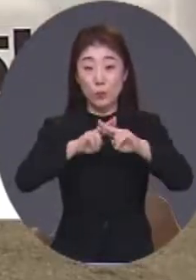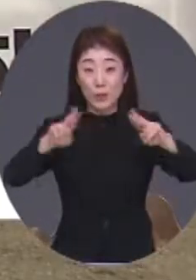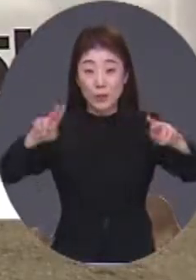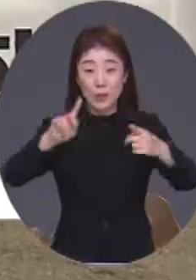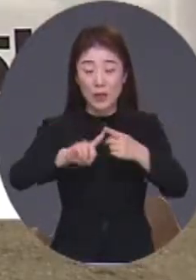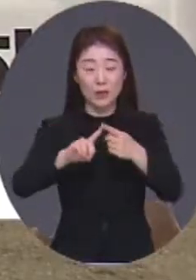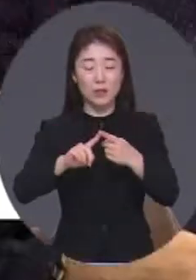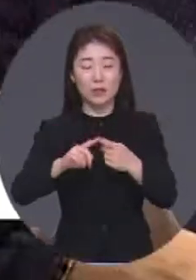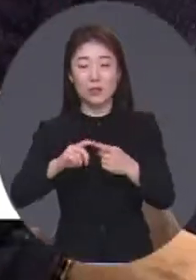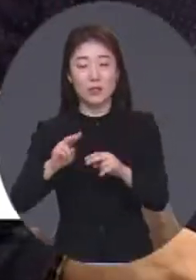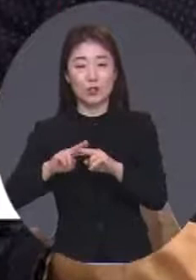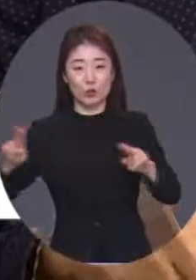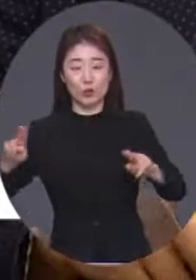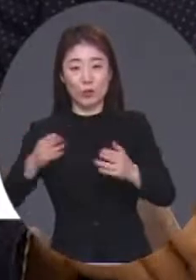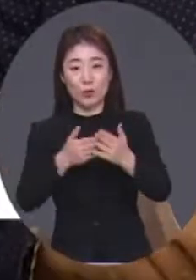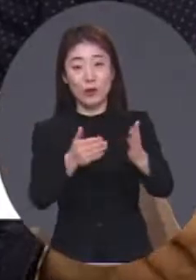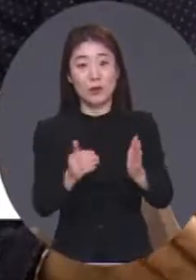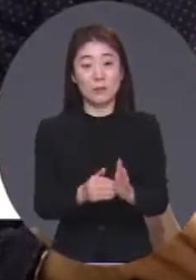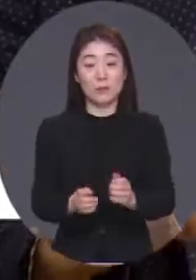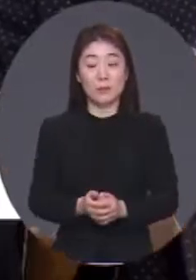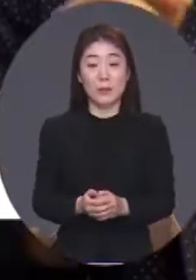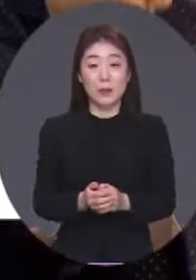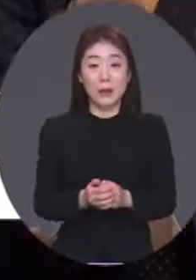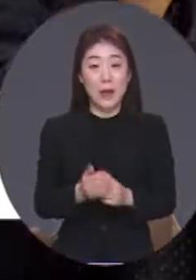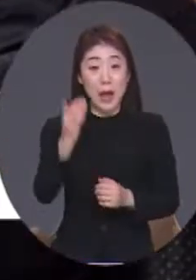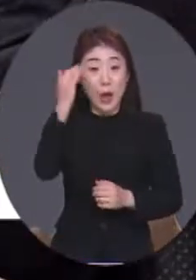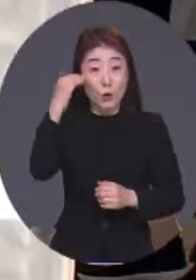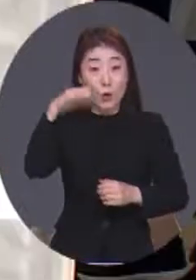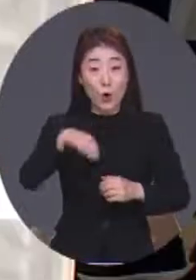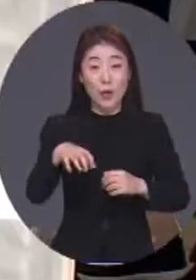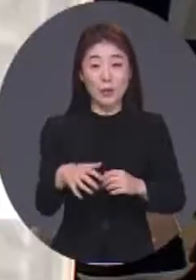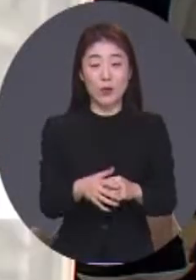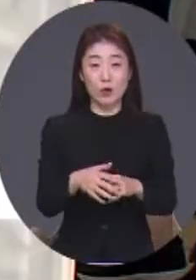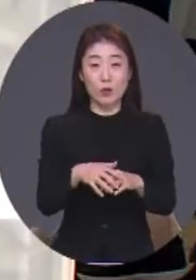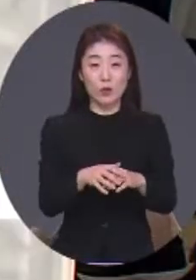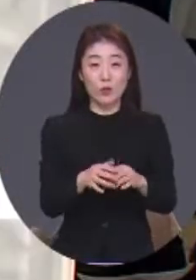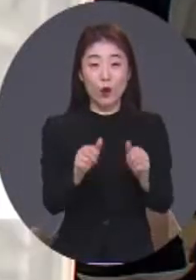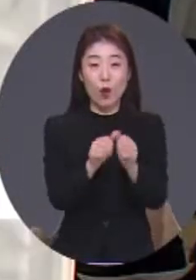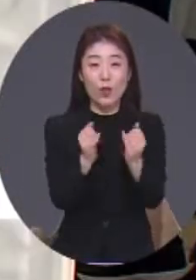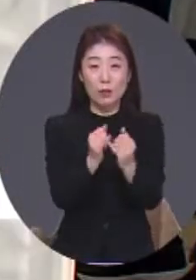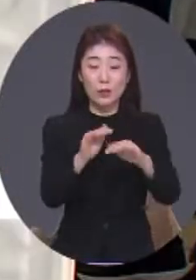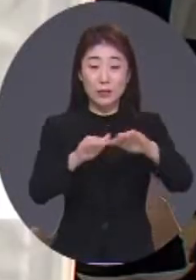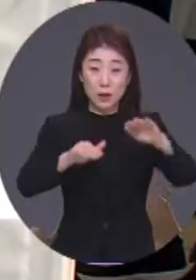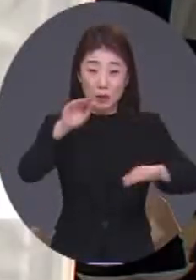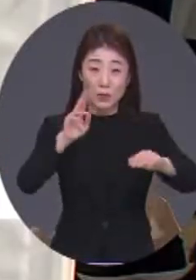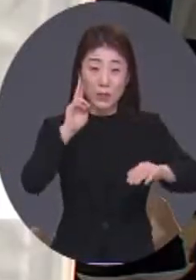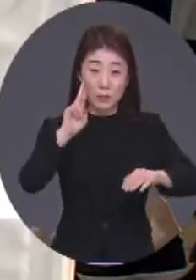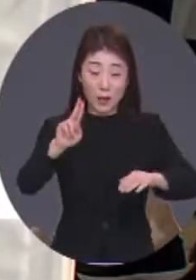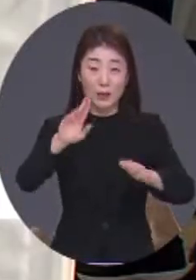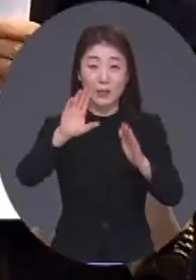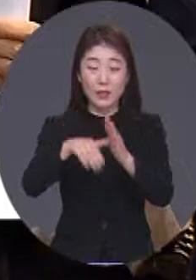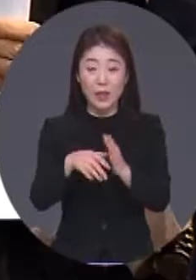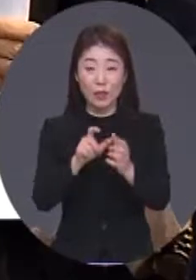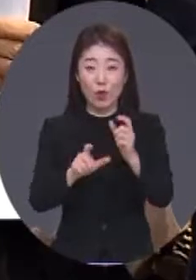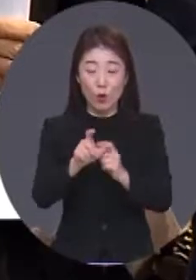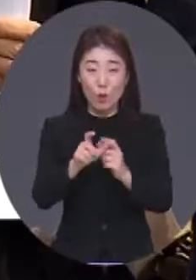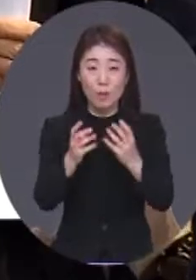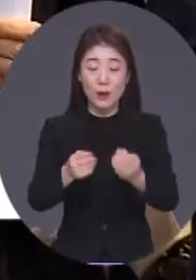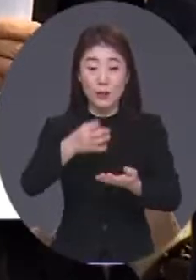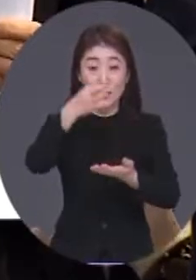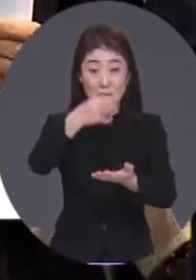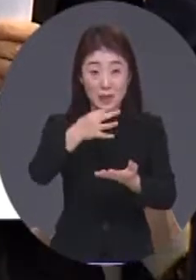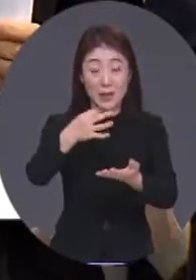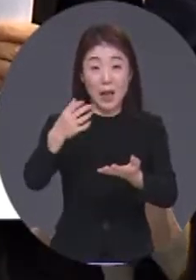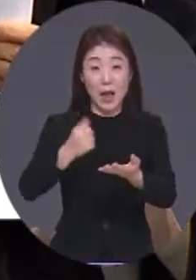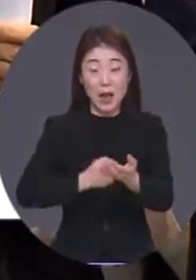촉구했습니다. 이들 단체는 우리나라와 같이 구조적인 성차별이 심각한 사회일수록 더 많은 예산과